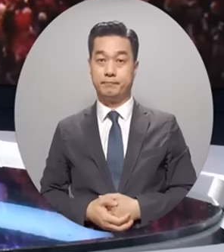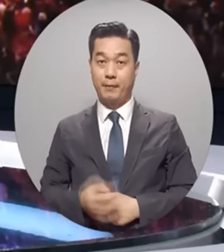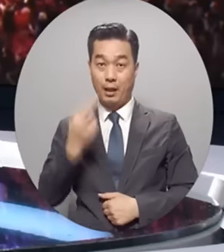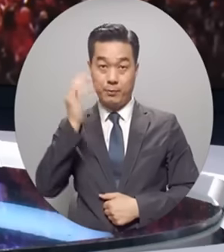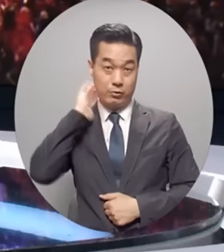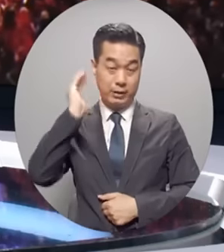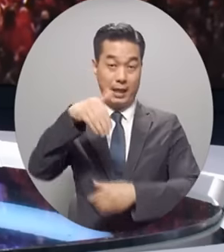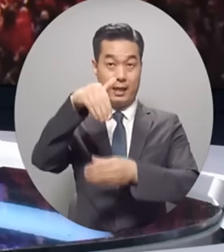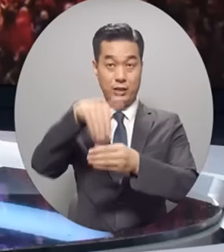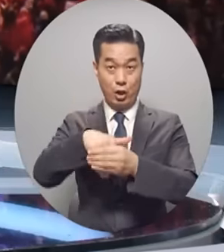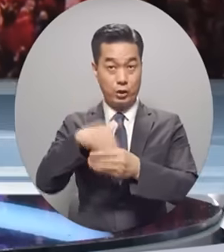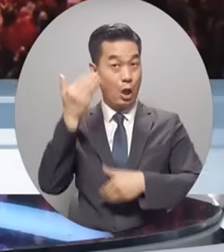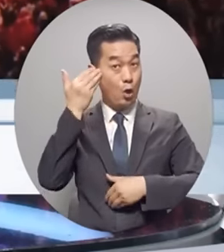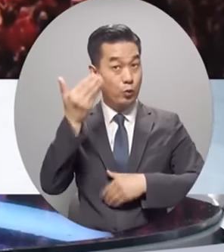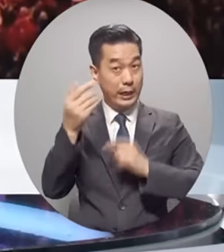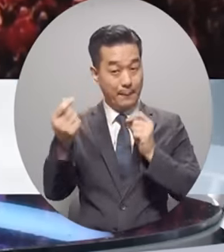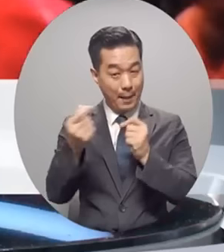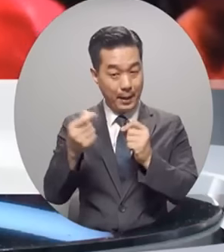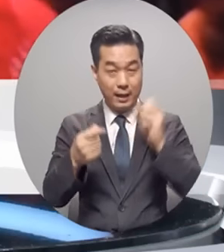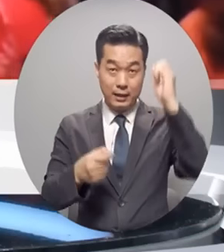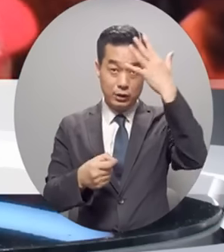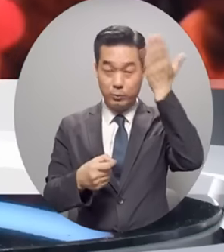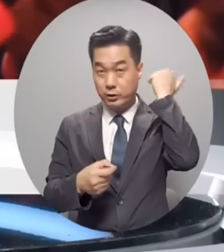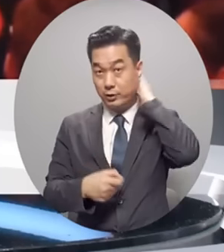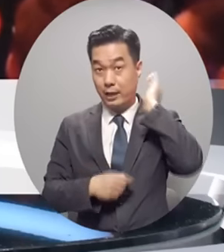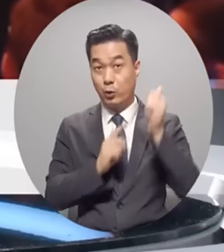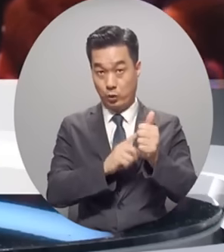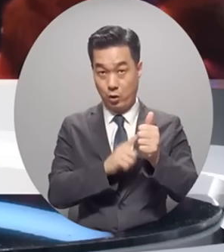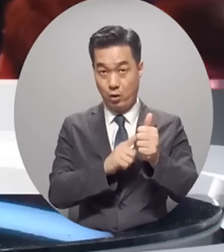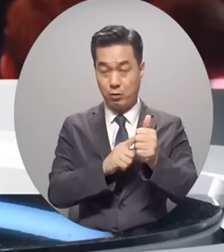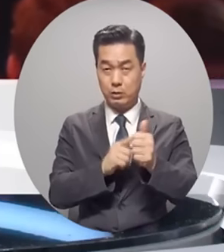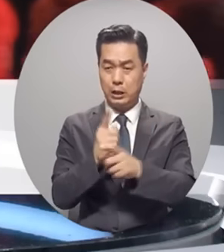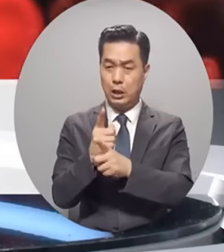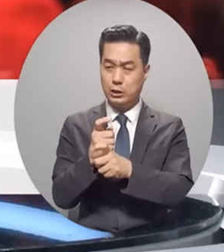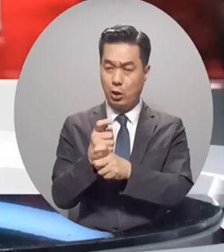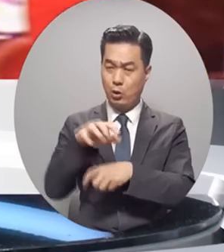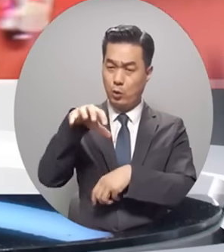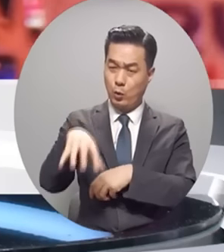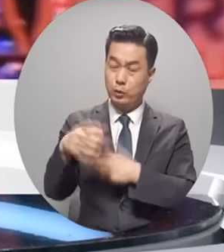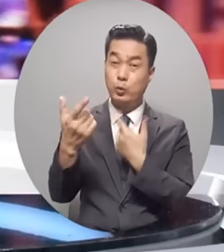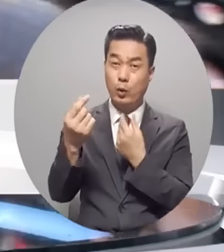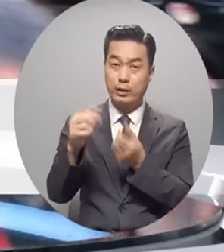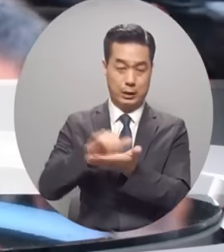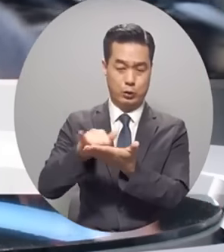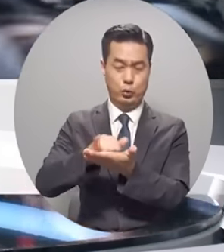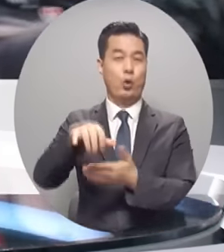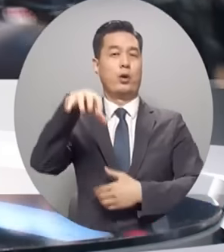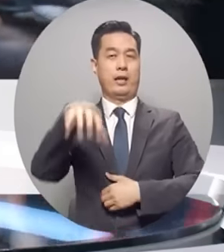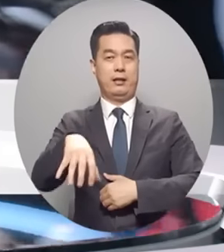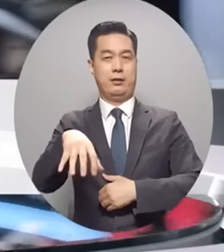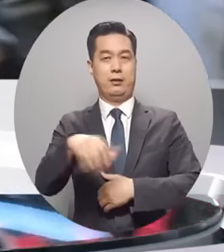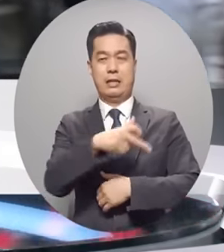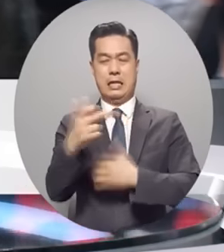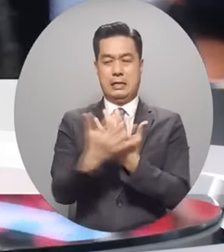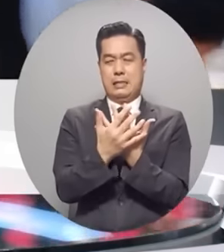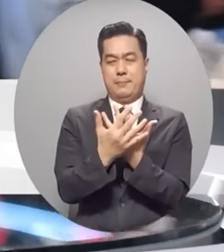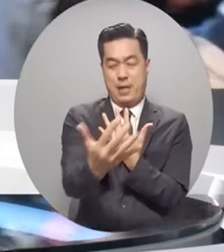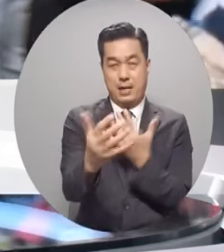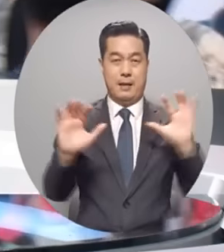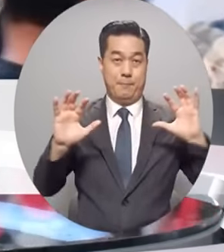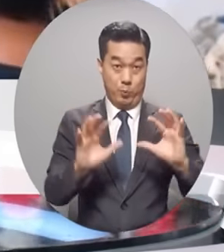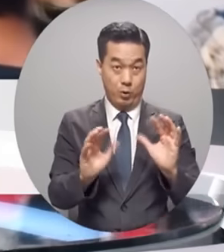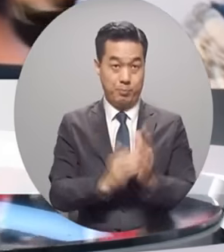미국 대선을 9일 앞두고 트럼프 전 대통령이 적진이라고 할수 있는 뉴욕 한복판에서 대형 이벤트를